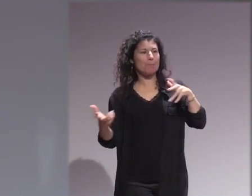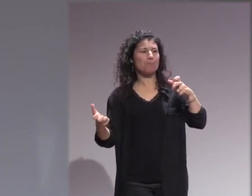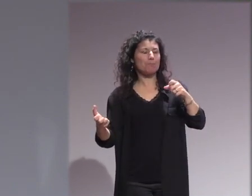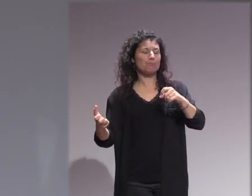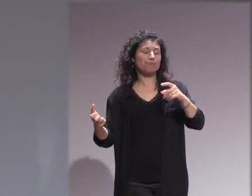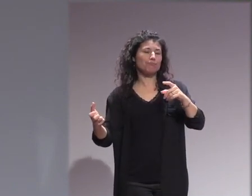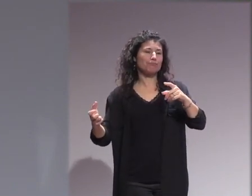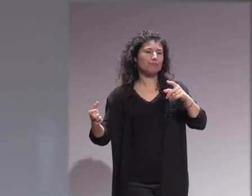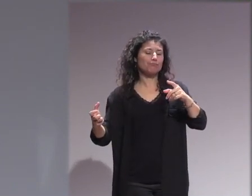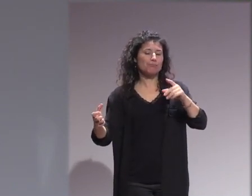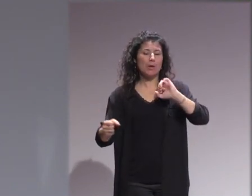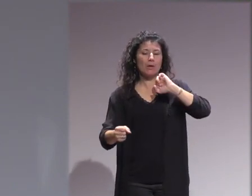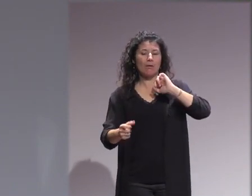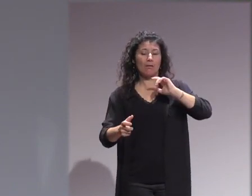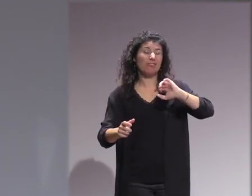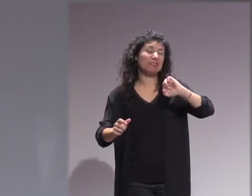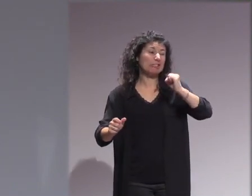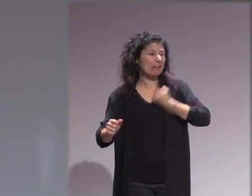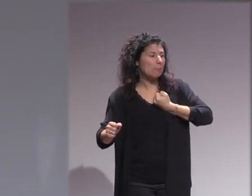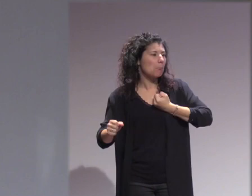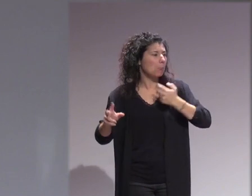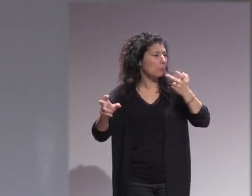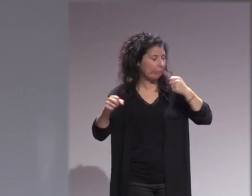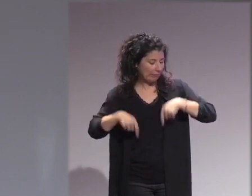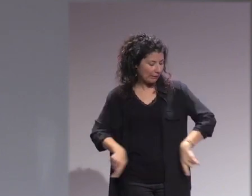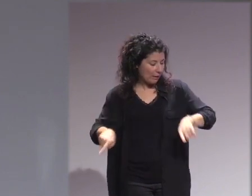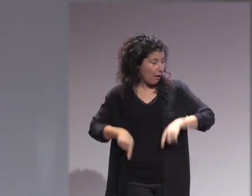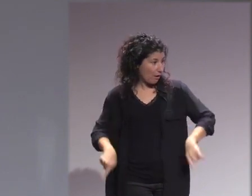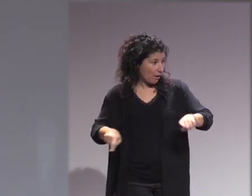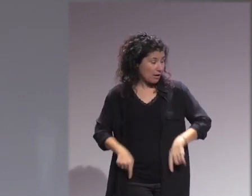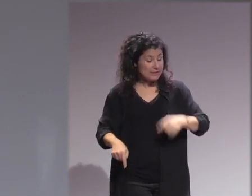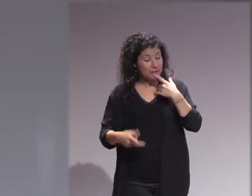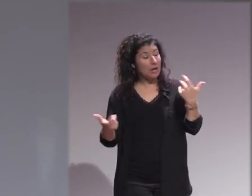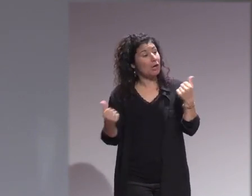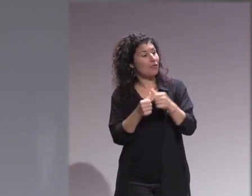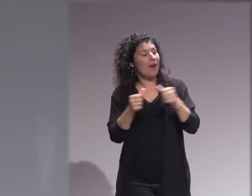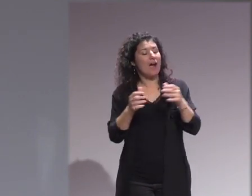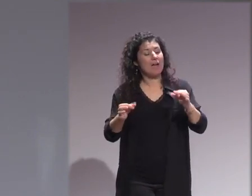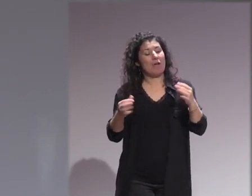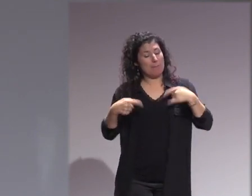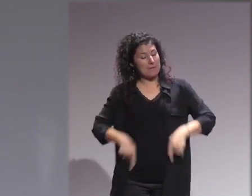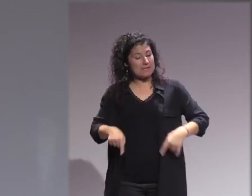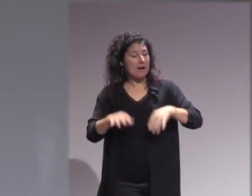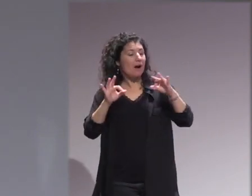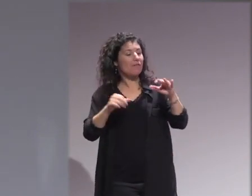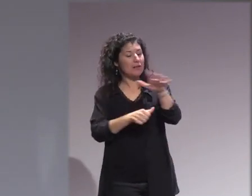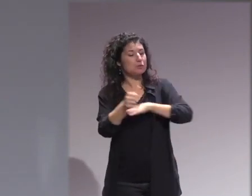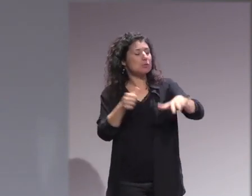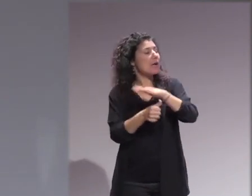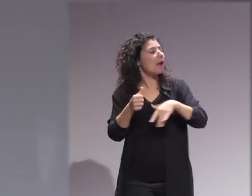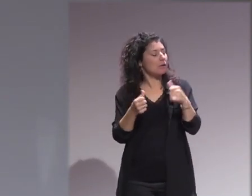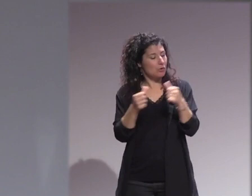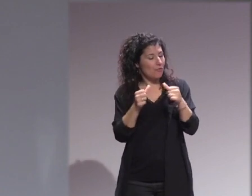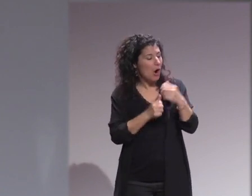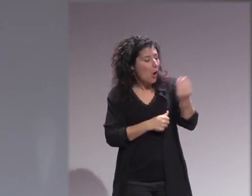Réunion, c'était effectivement que la direction des affaires sanitaires et sociales prenait les enfants. Donc, soit vraiment aller effectivement ramasser les enfants